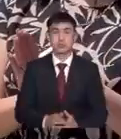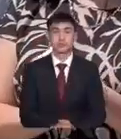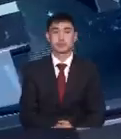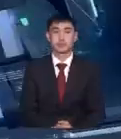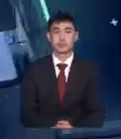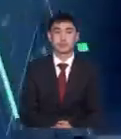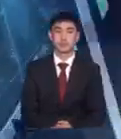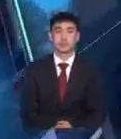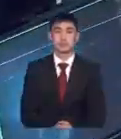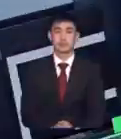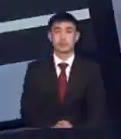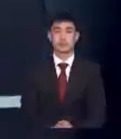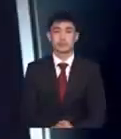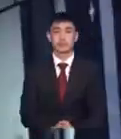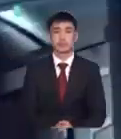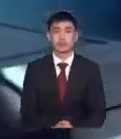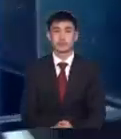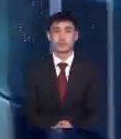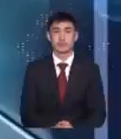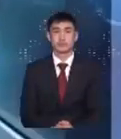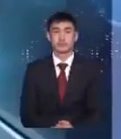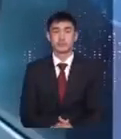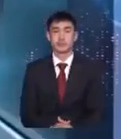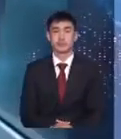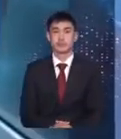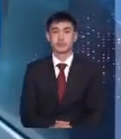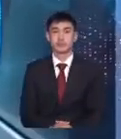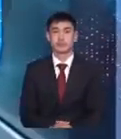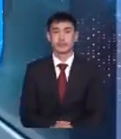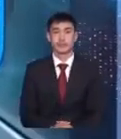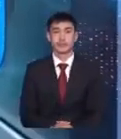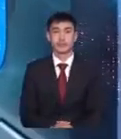Айслу Жандосова, Абзал Иманали, телеканал ЖТСУ, Алматинская область.